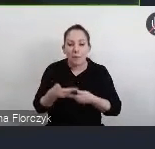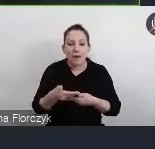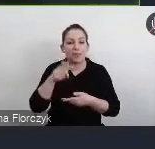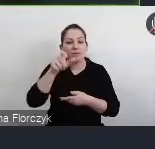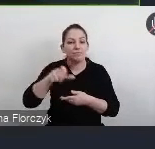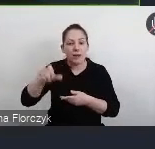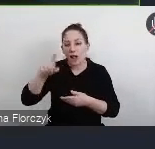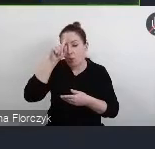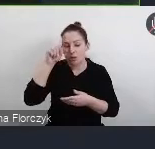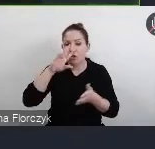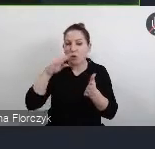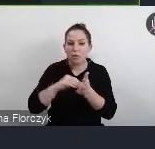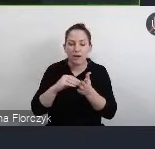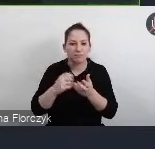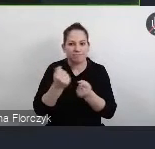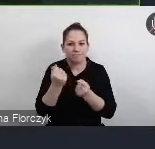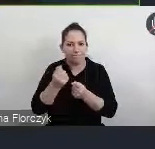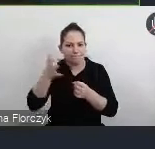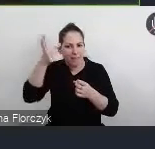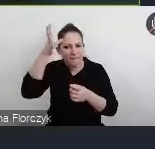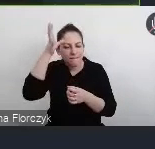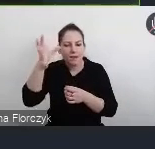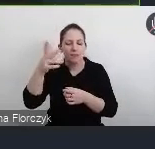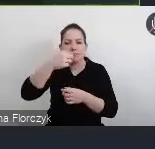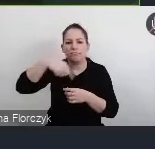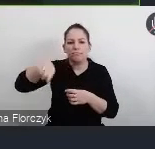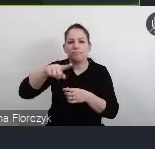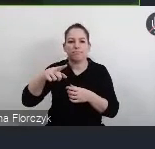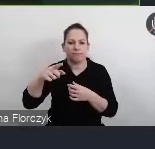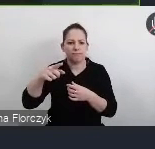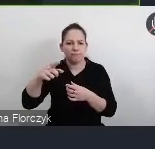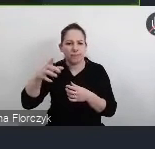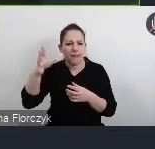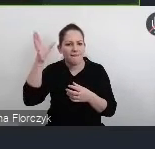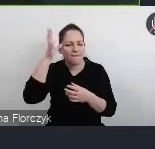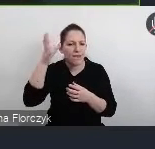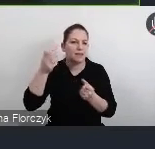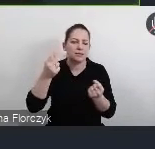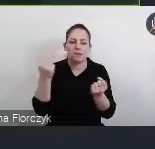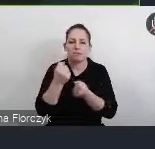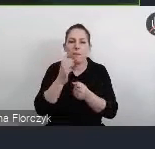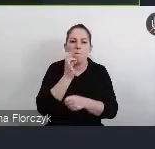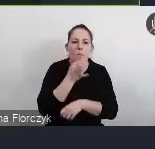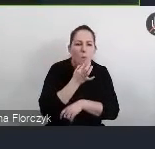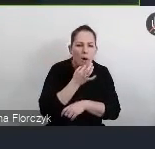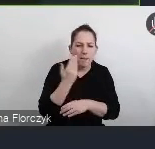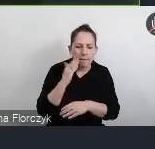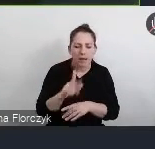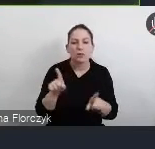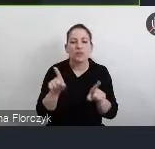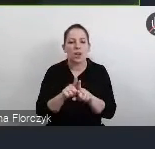których doświadczenie jest bardzo bogate, a więc tutaj i osoby bardzo młode, jak i również